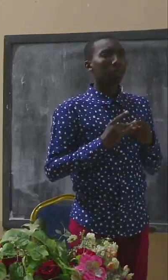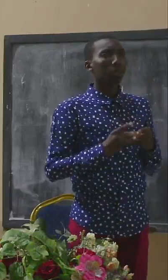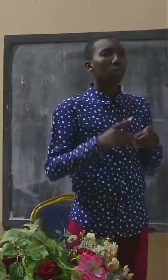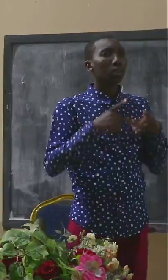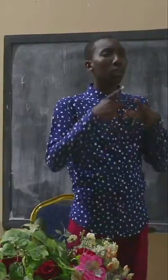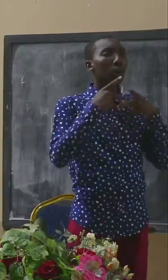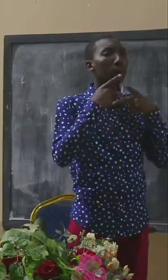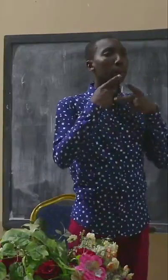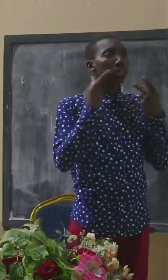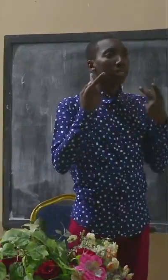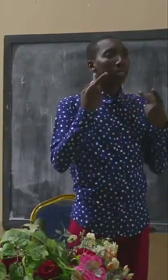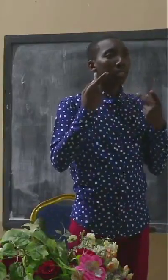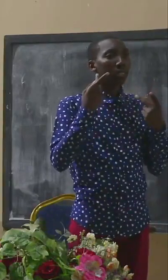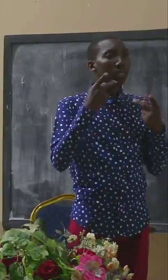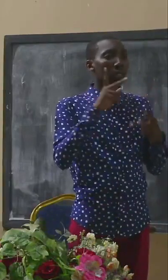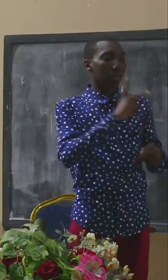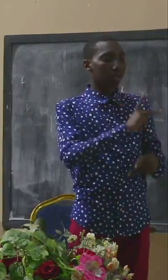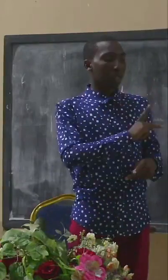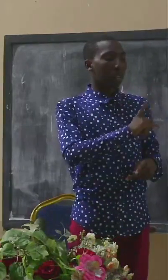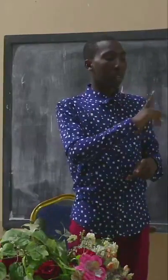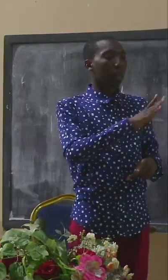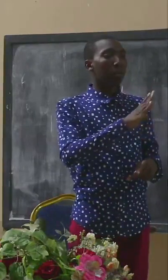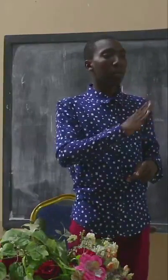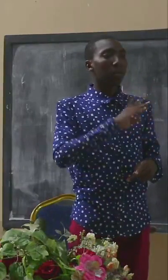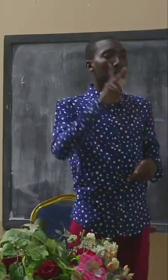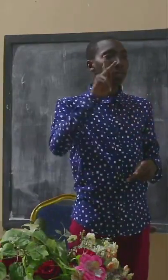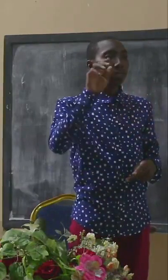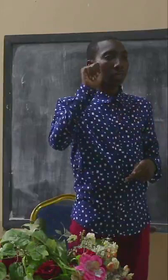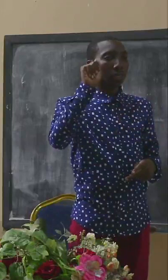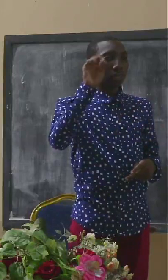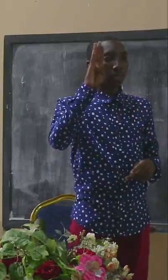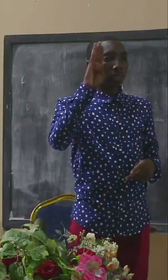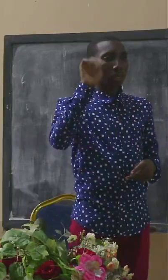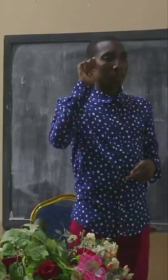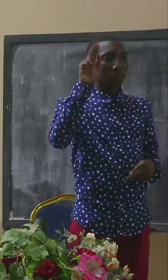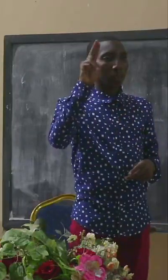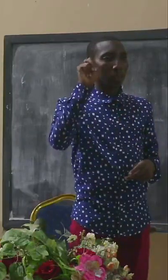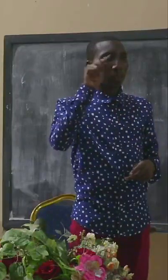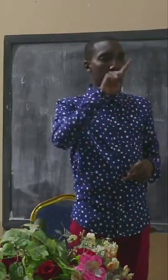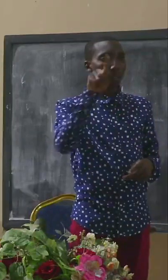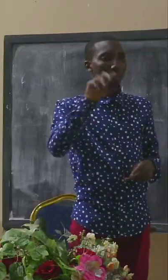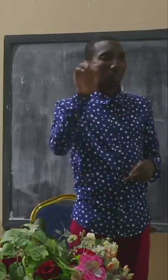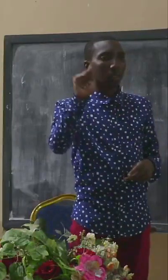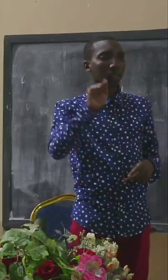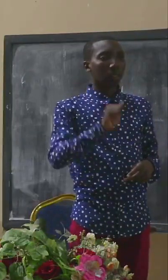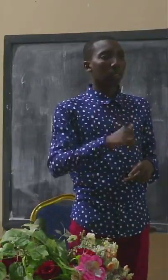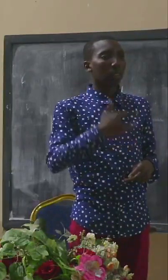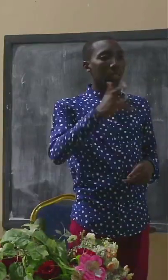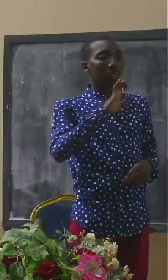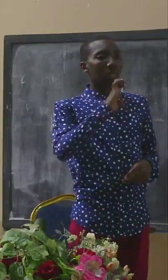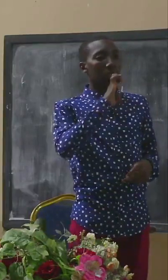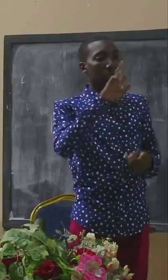Pasteur Kabanza. Du pasteur Kabanza. Ku hôpital